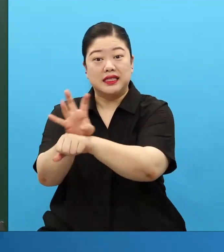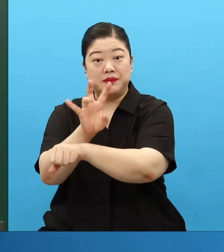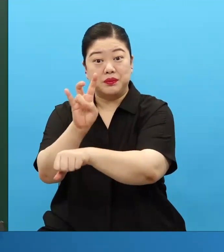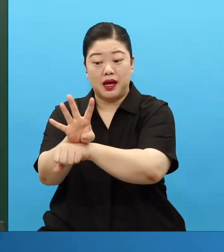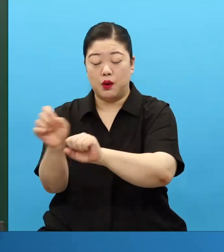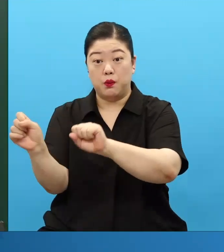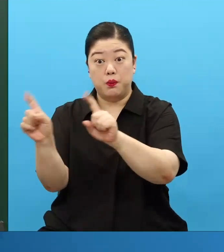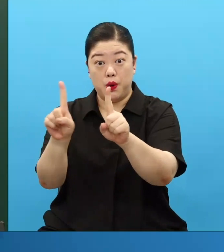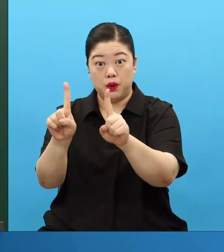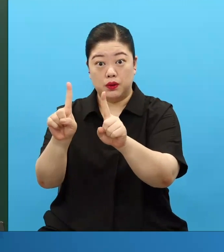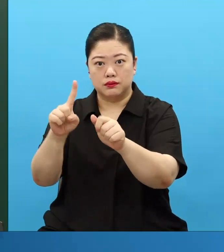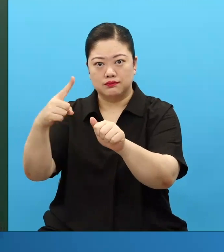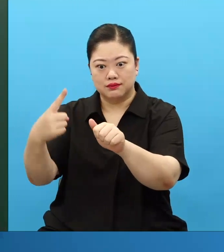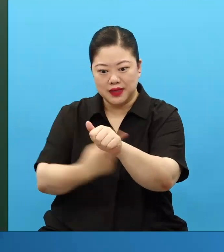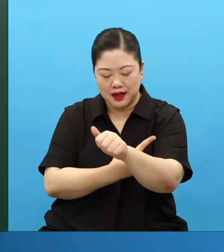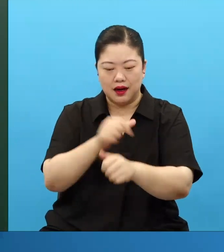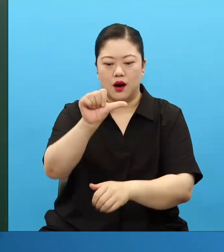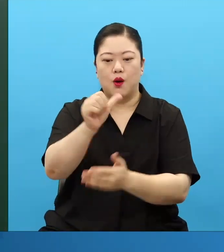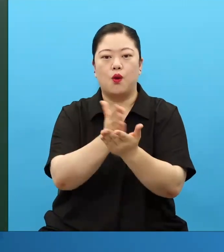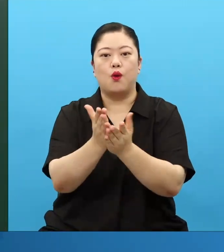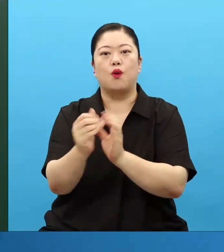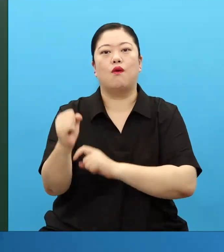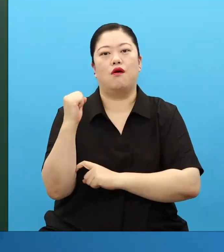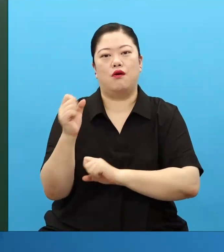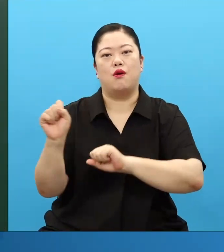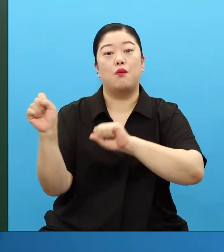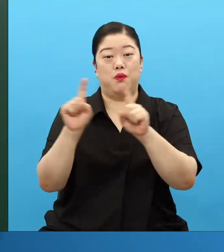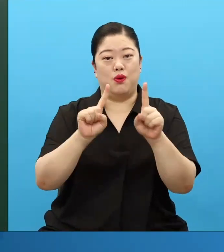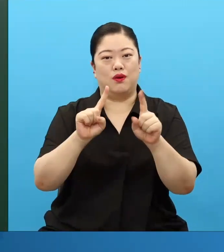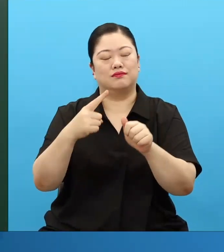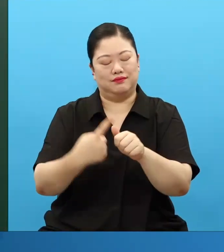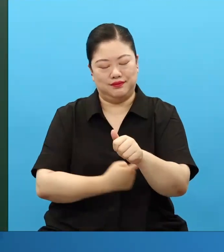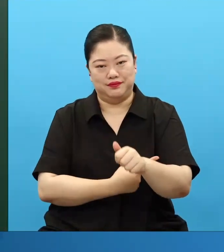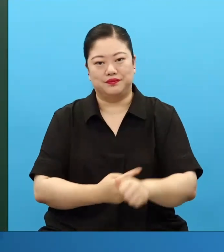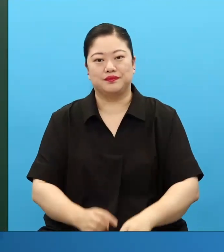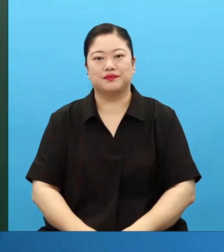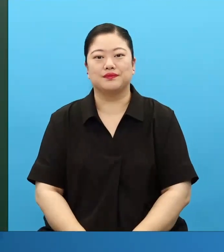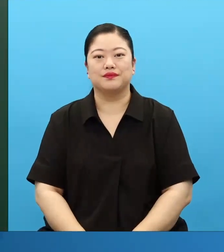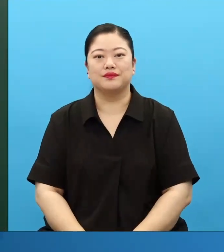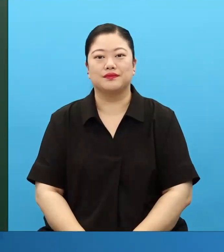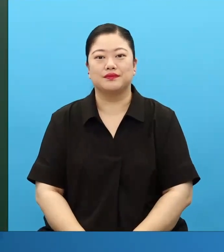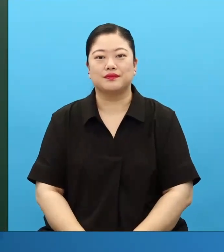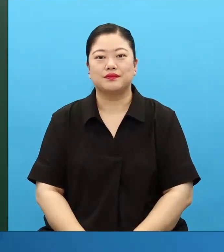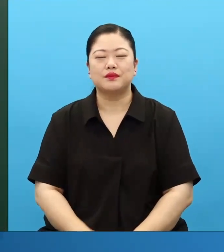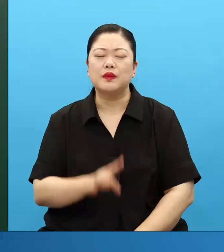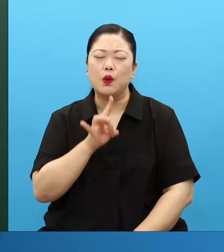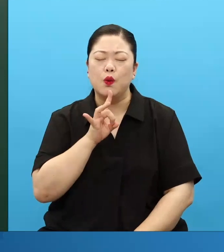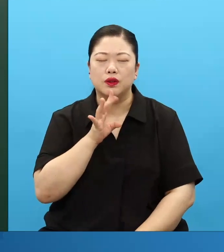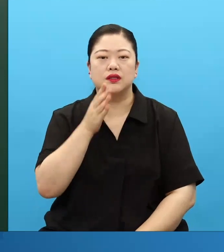이 영도에서 전도하는데 막 문이 막 계속 열리는 거예요. And how could this be? I was just evangelizing in Yeongdo, and the doors